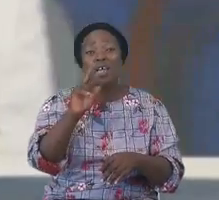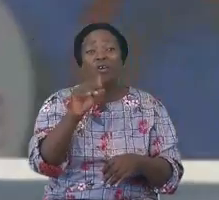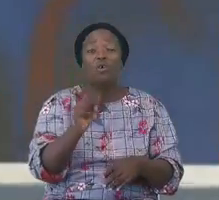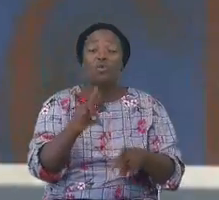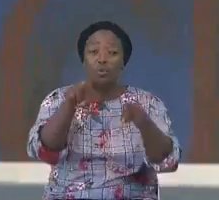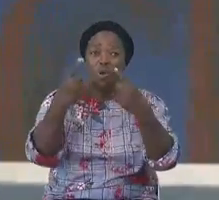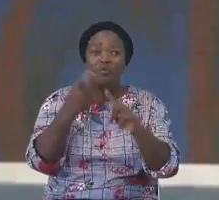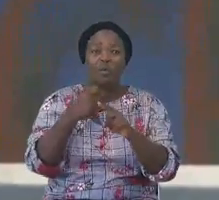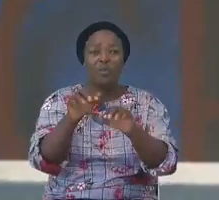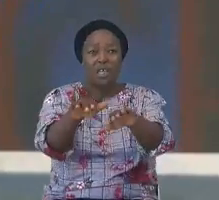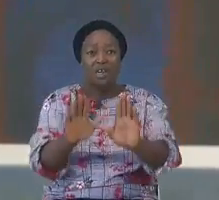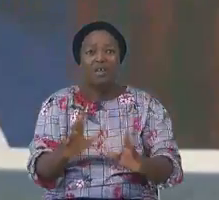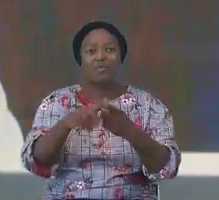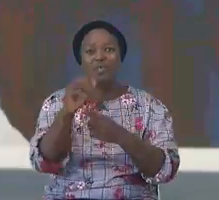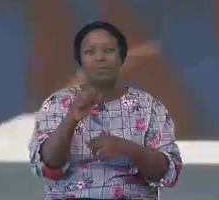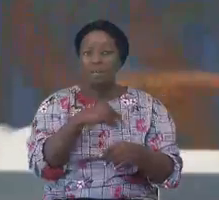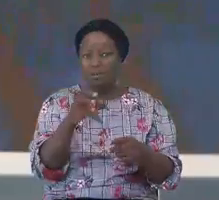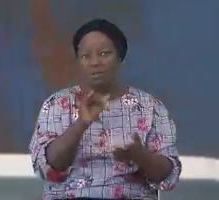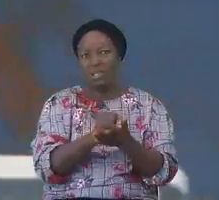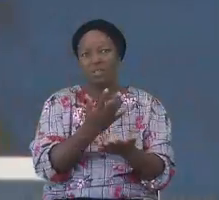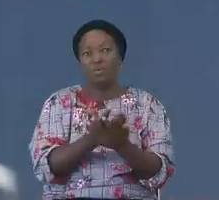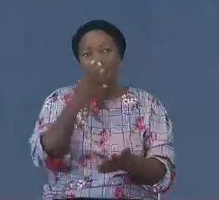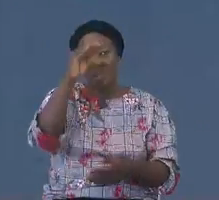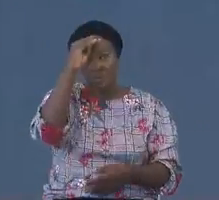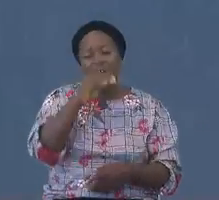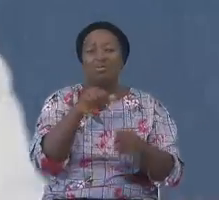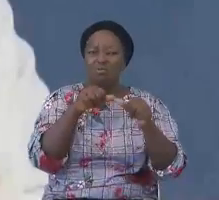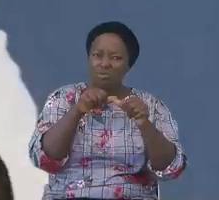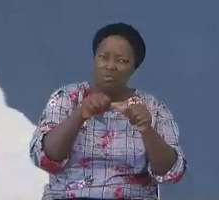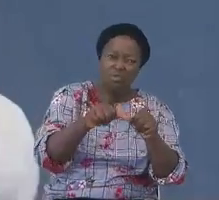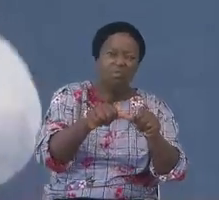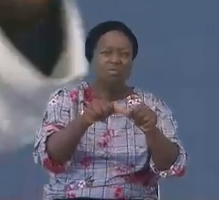même si quelqu'un, Lazare, revenait des morts.